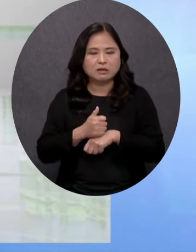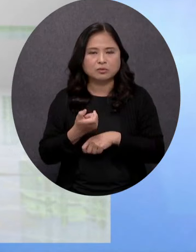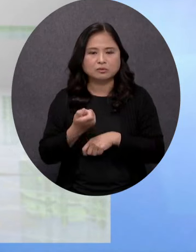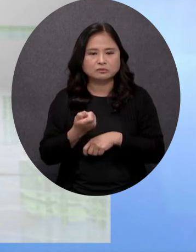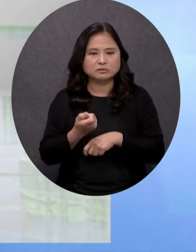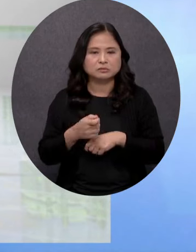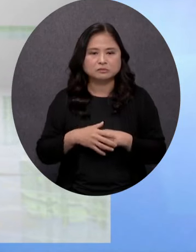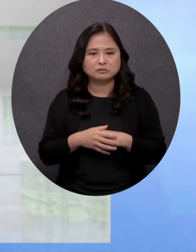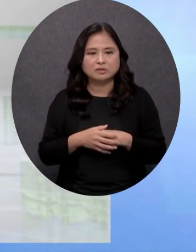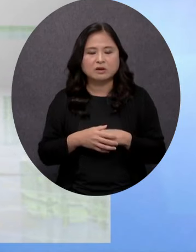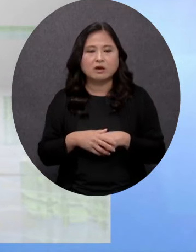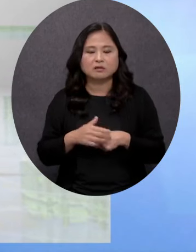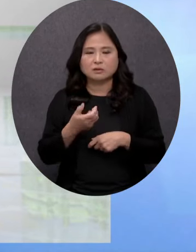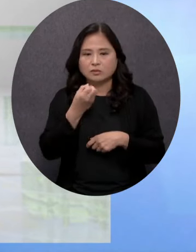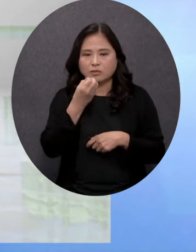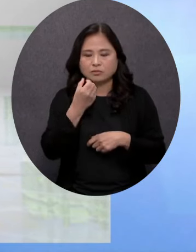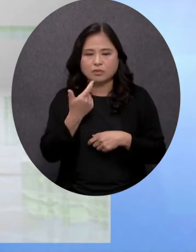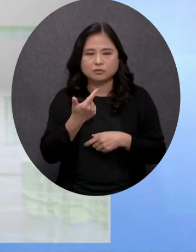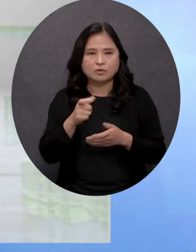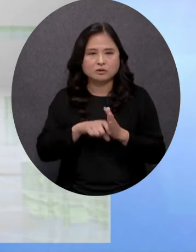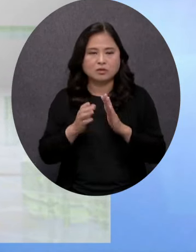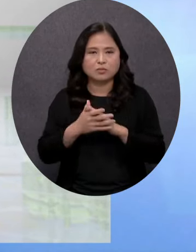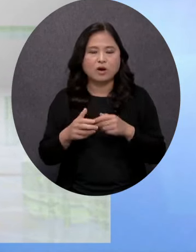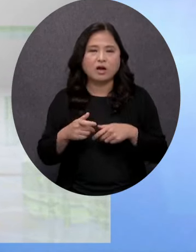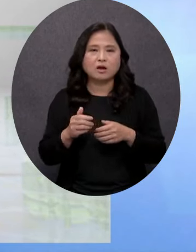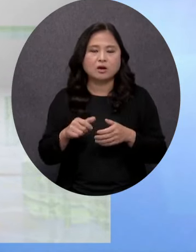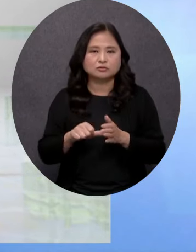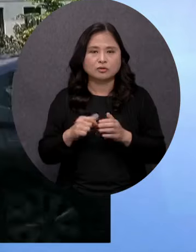多家银行宣布维持最优惠利率不变。